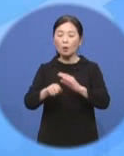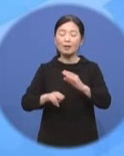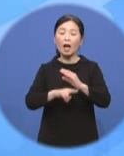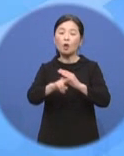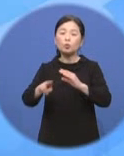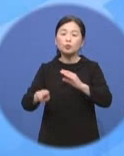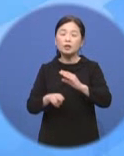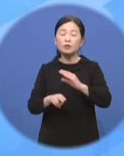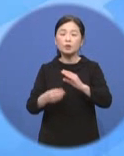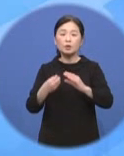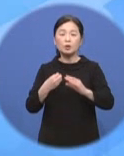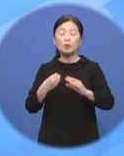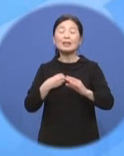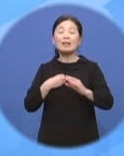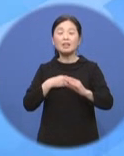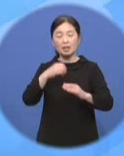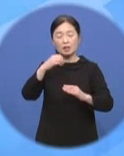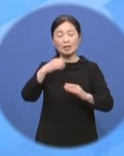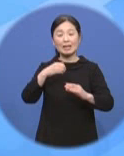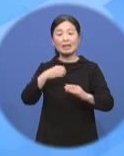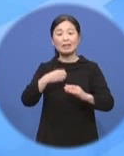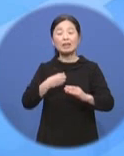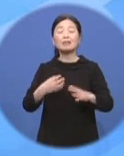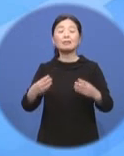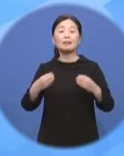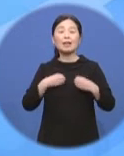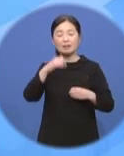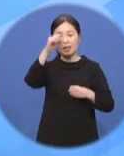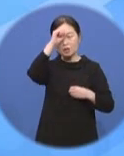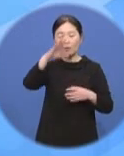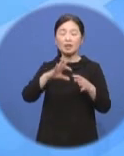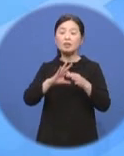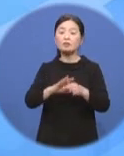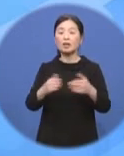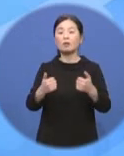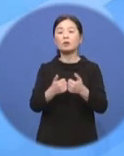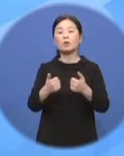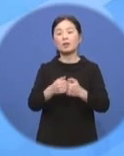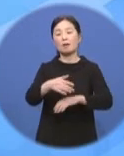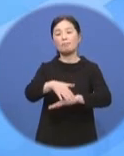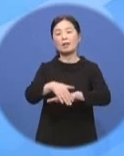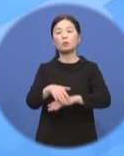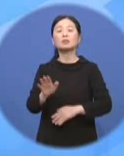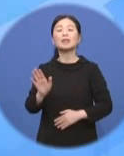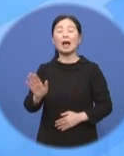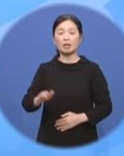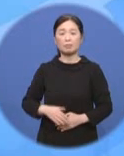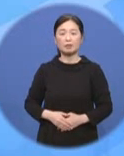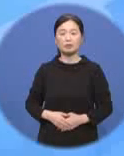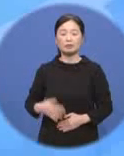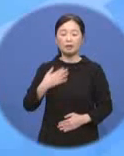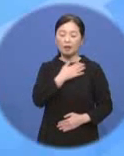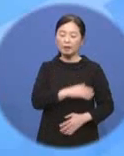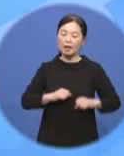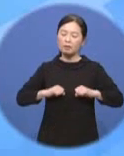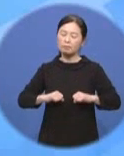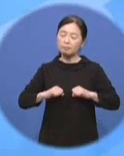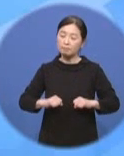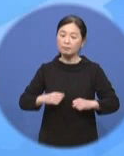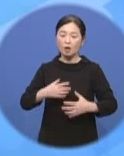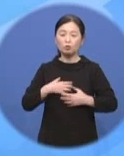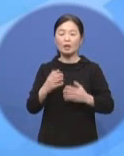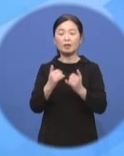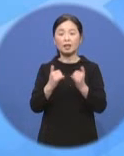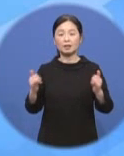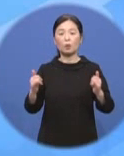談専用ダイヤルを設けています。健康に不安がある方は、県庁健康推進